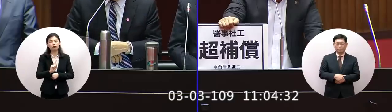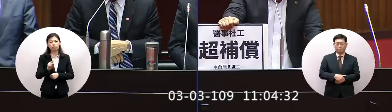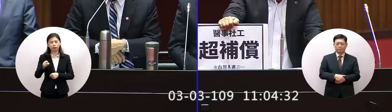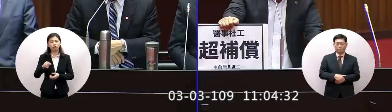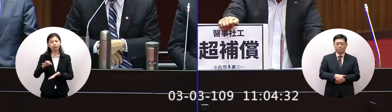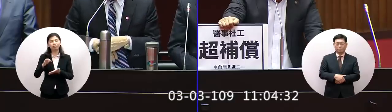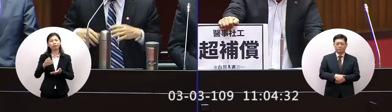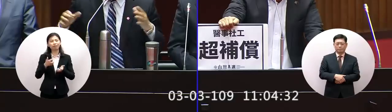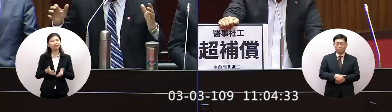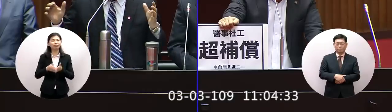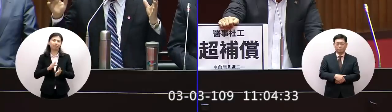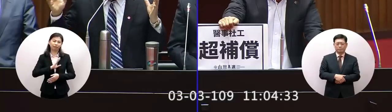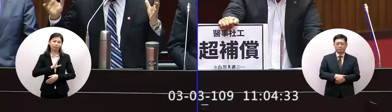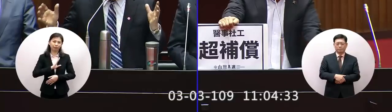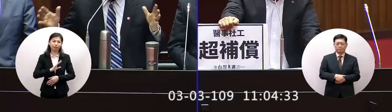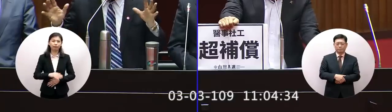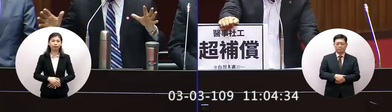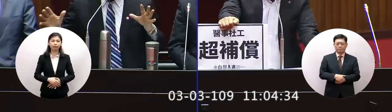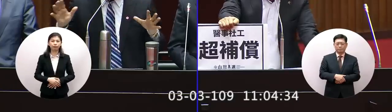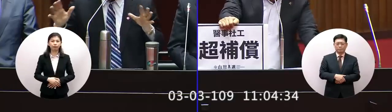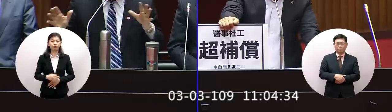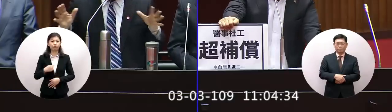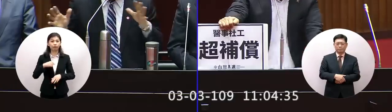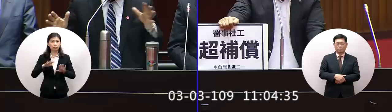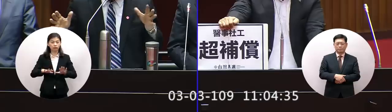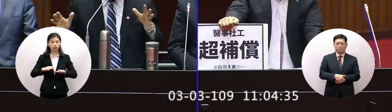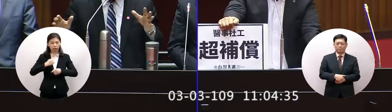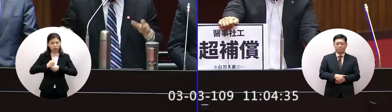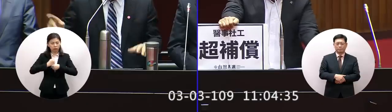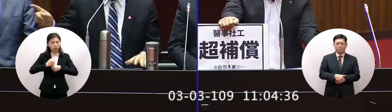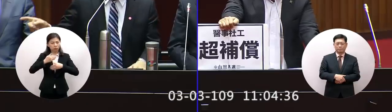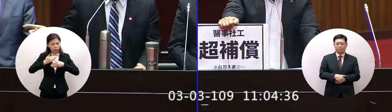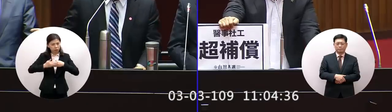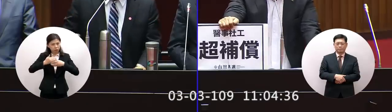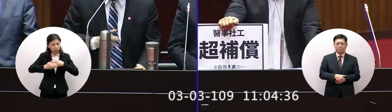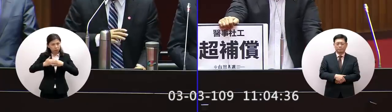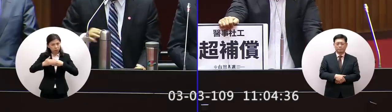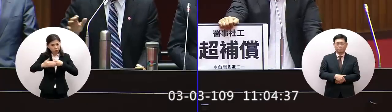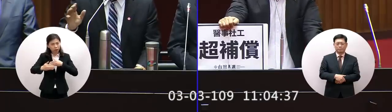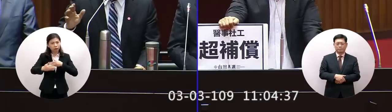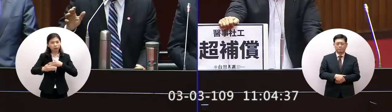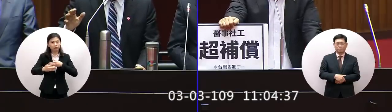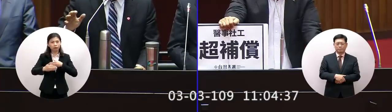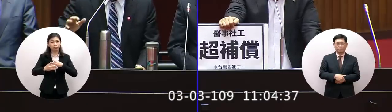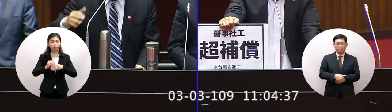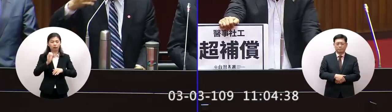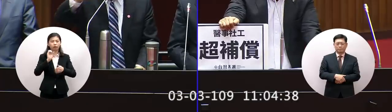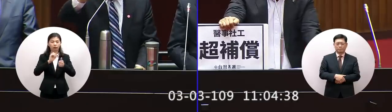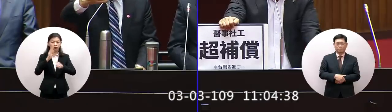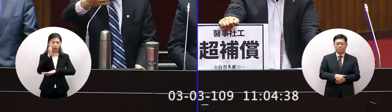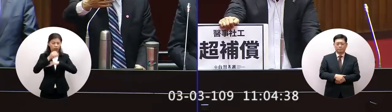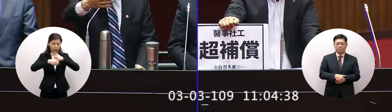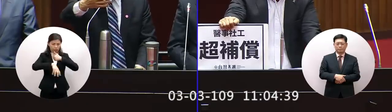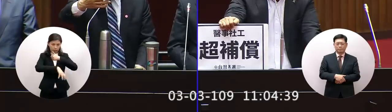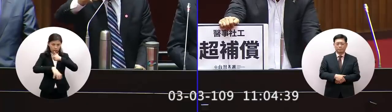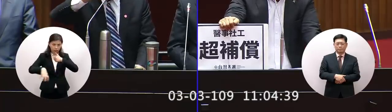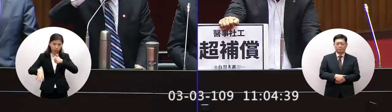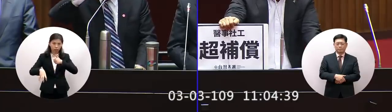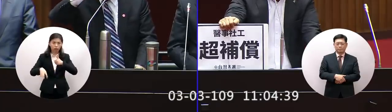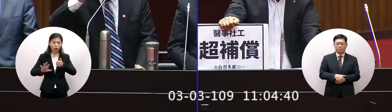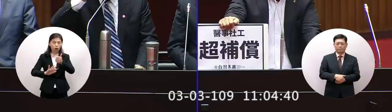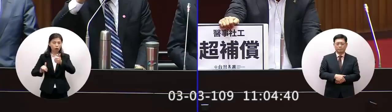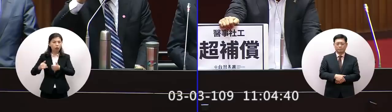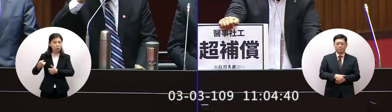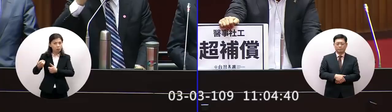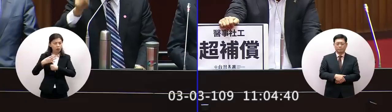见真重要。啊，我即马在实施的每一个过程，我会拜托相关部会啊，委员指教